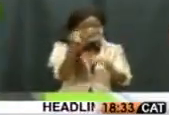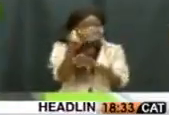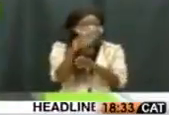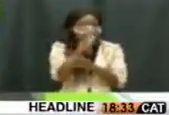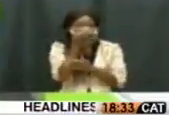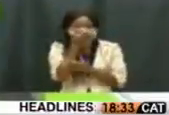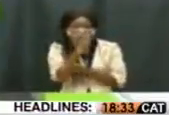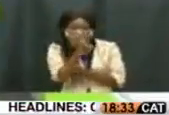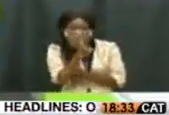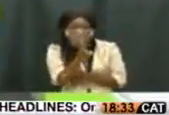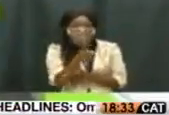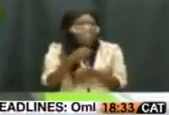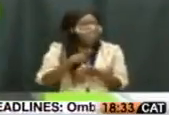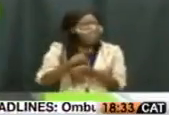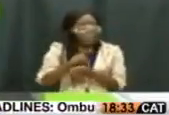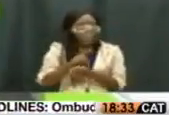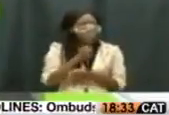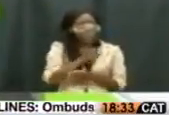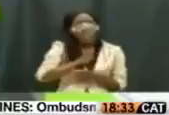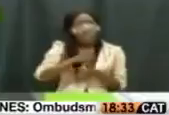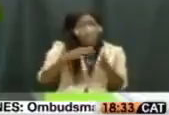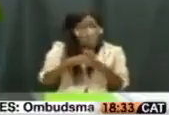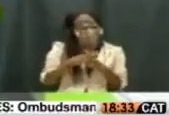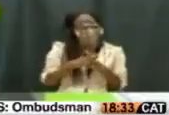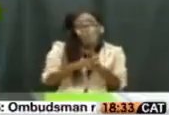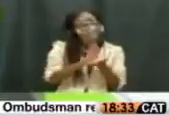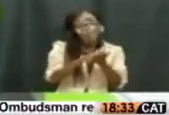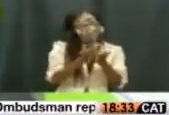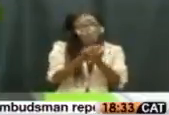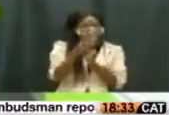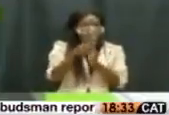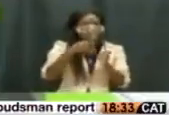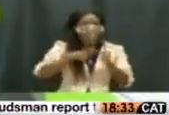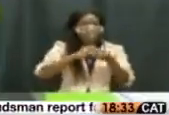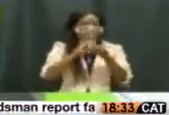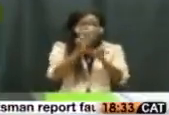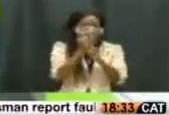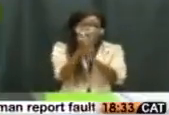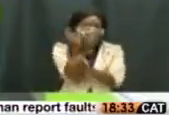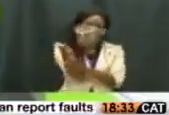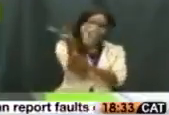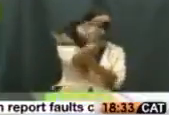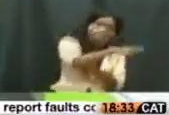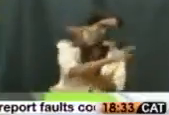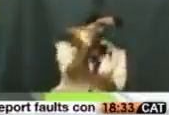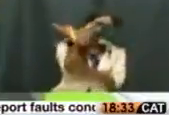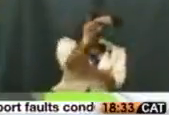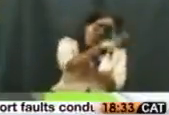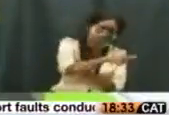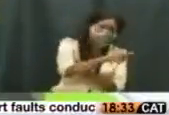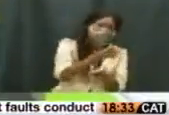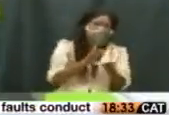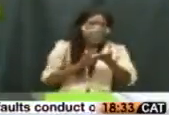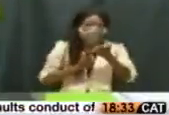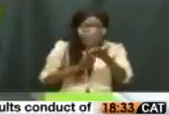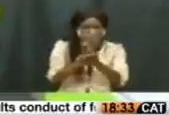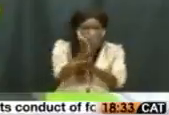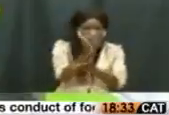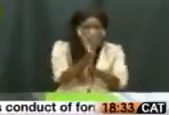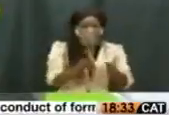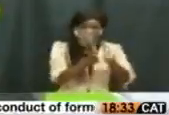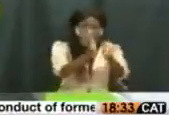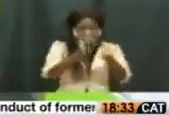timapanga ntchito yophunzisa anthu siku ndi siku kupyolera mnjira zambiri. Ndiye pantawe nga patakali panopo focus yathu